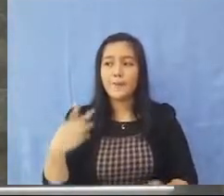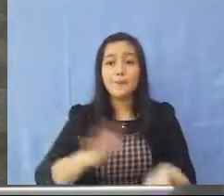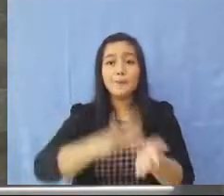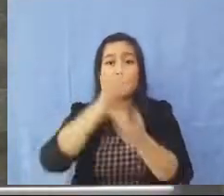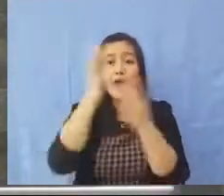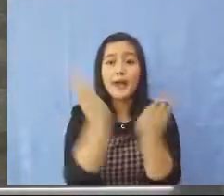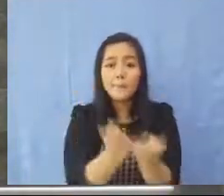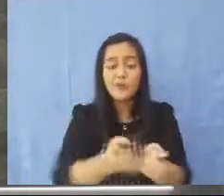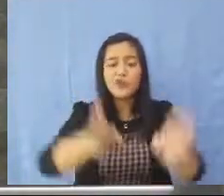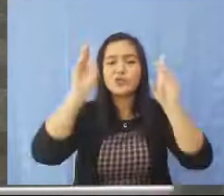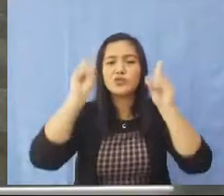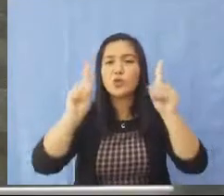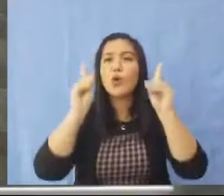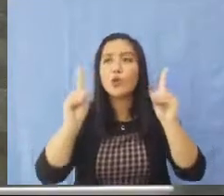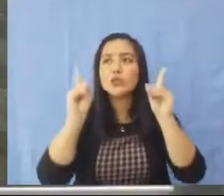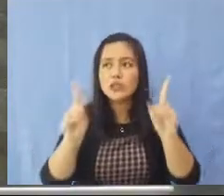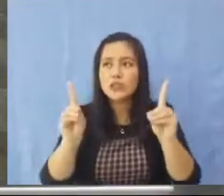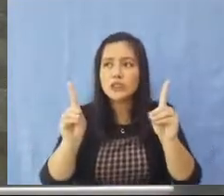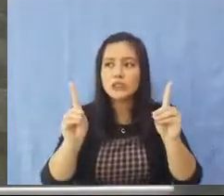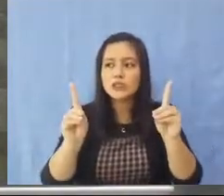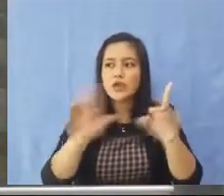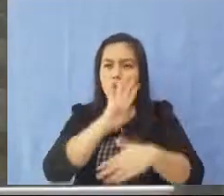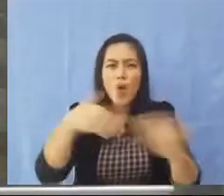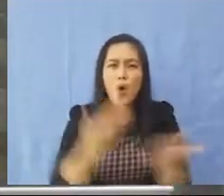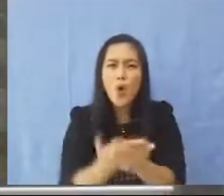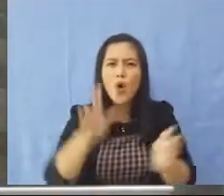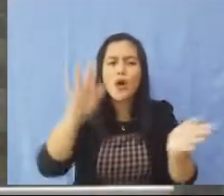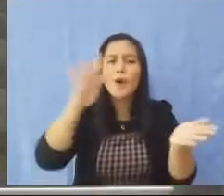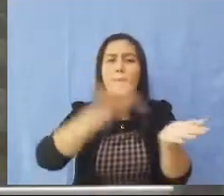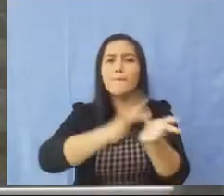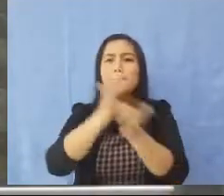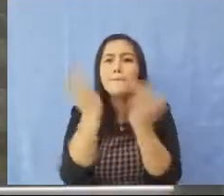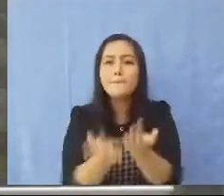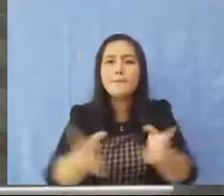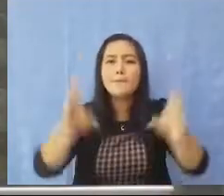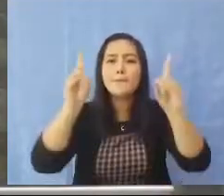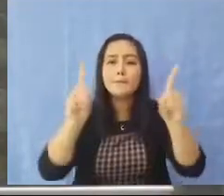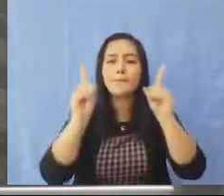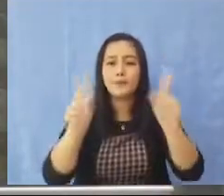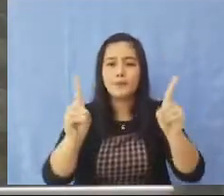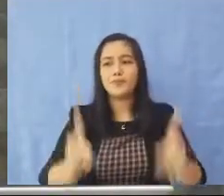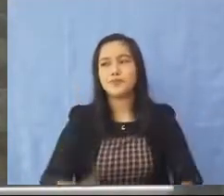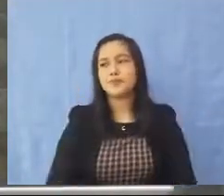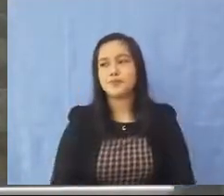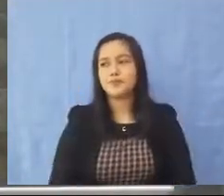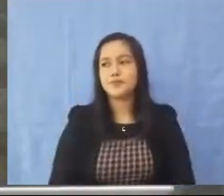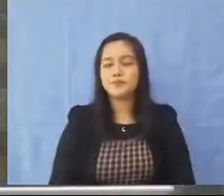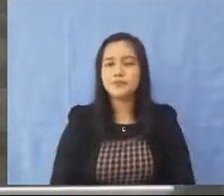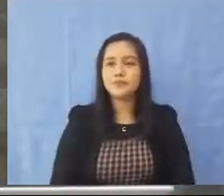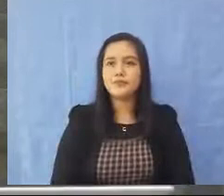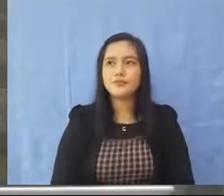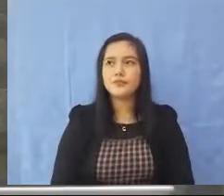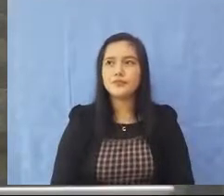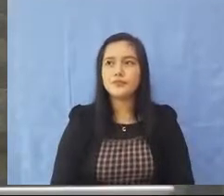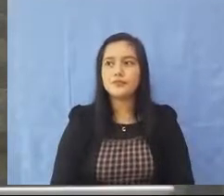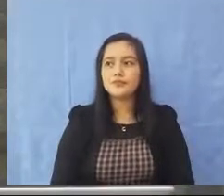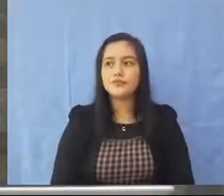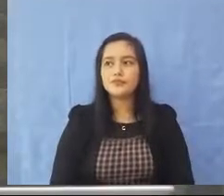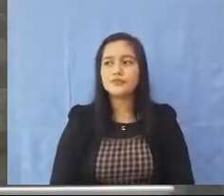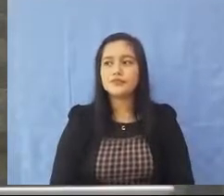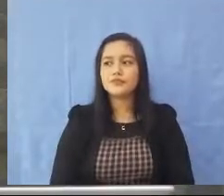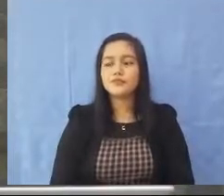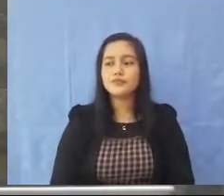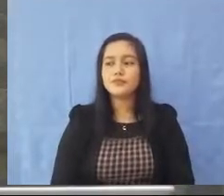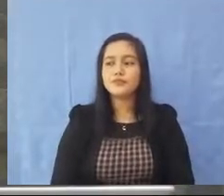foundational chapters, kaya seed form, yung panimula, yung binhiba ng mga doktrina, dyan po natin makikita sa book of Genesis. Makikita